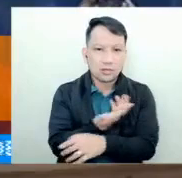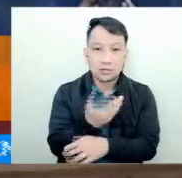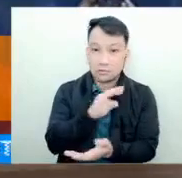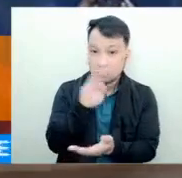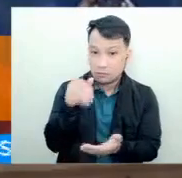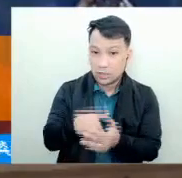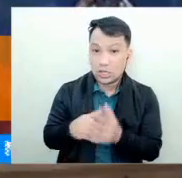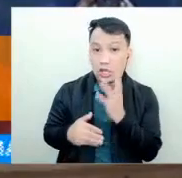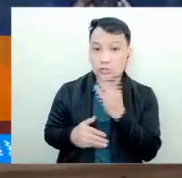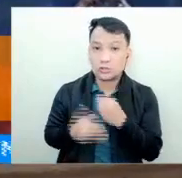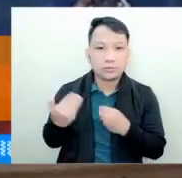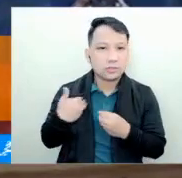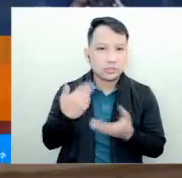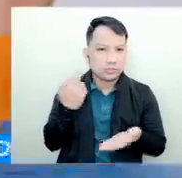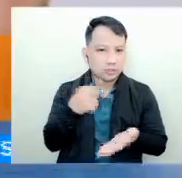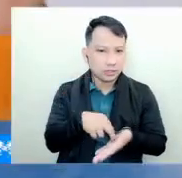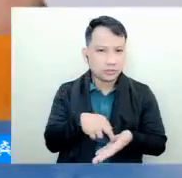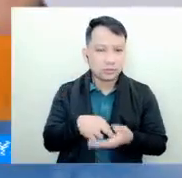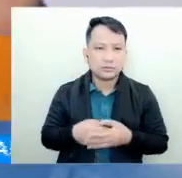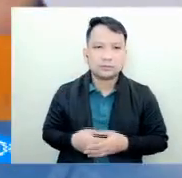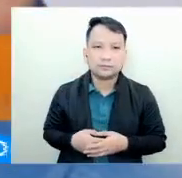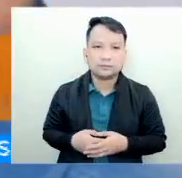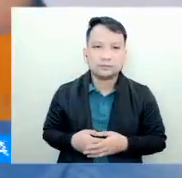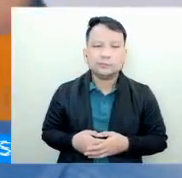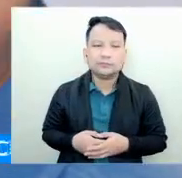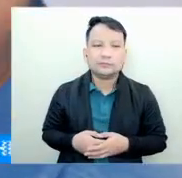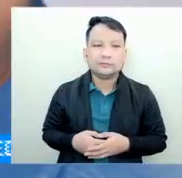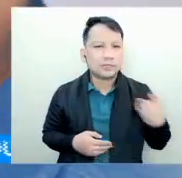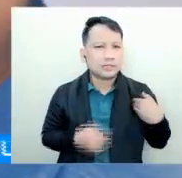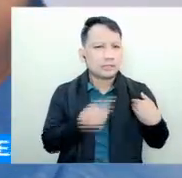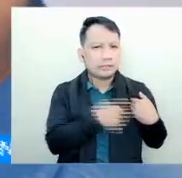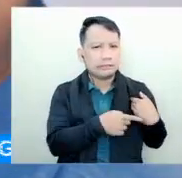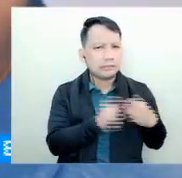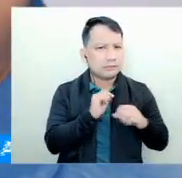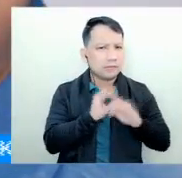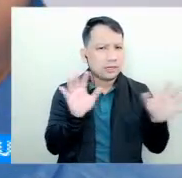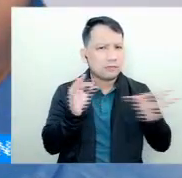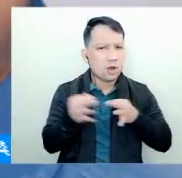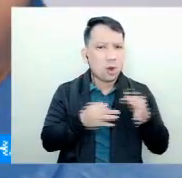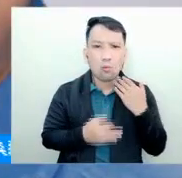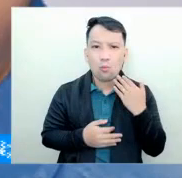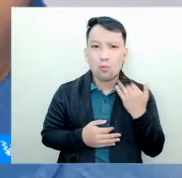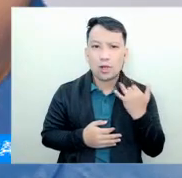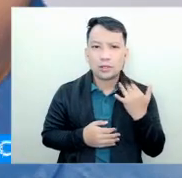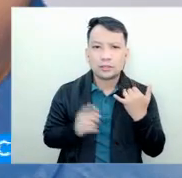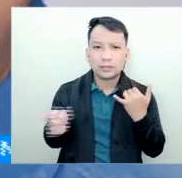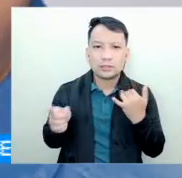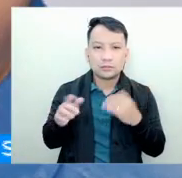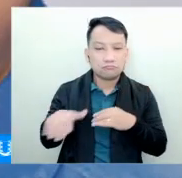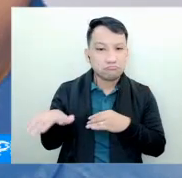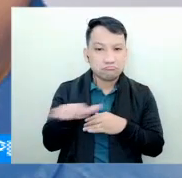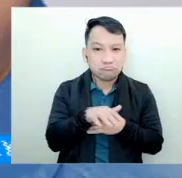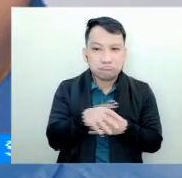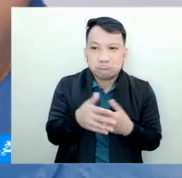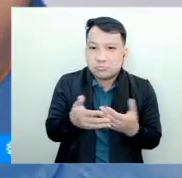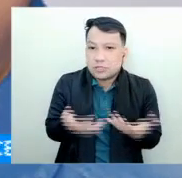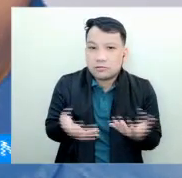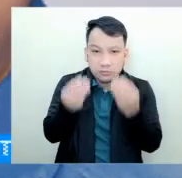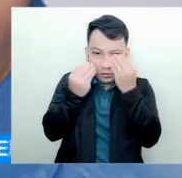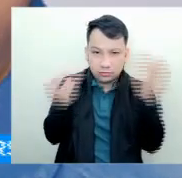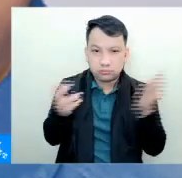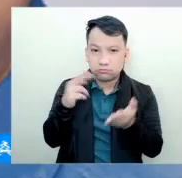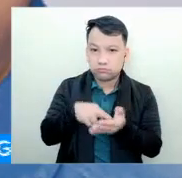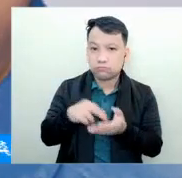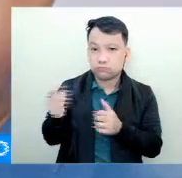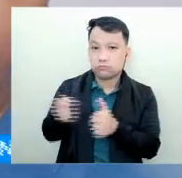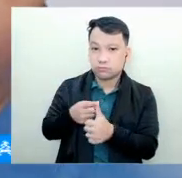mga hindi rehistrado. Hindi naman siya makakapanloko eh, kasi unang-una, sa amin, you have to register first at